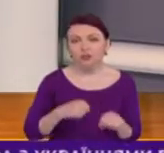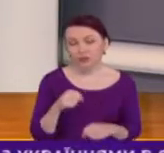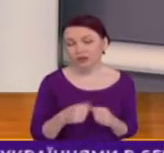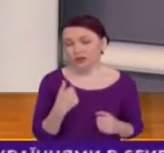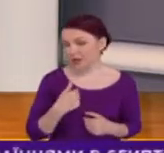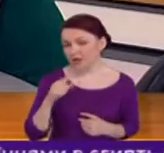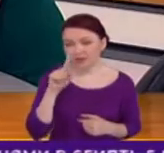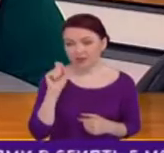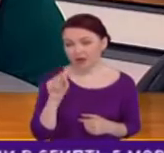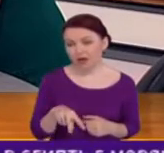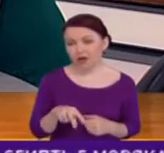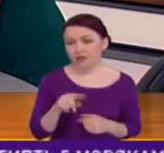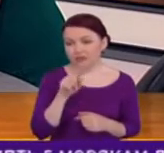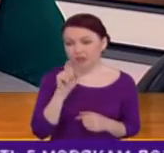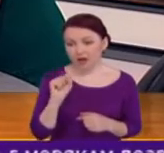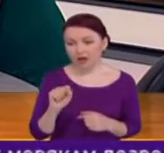ми можемо